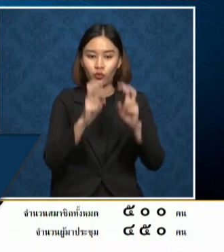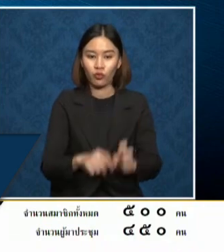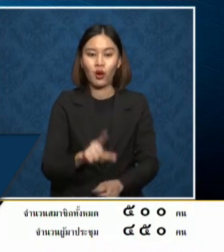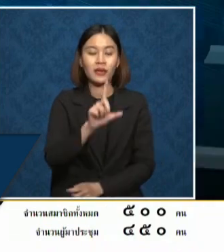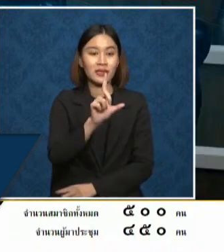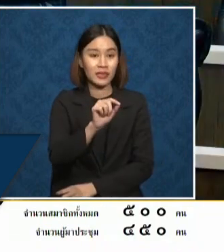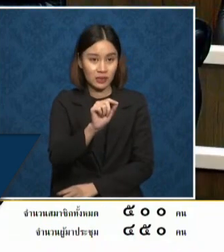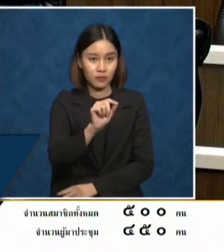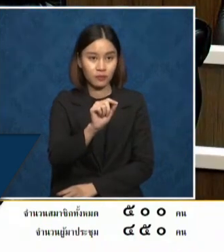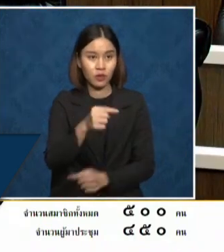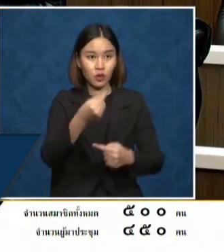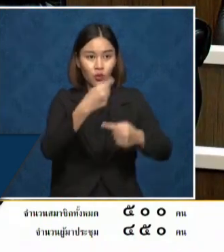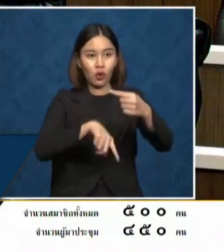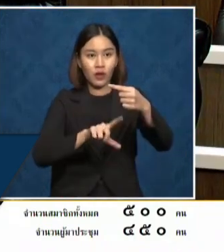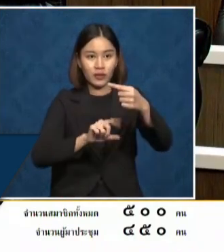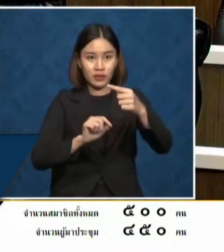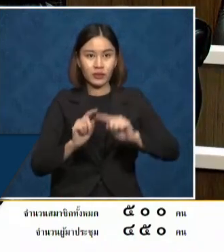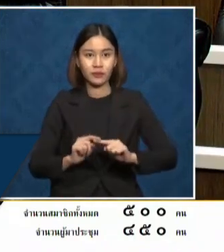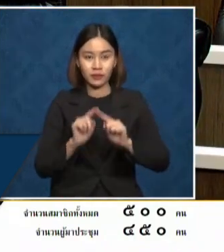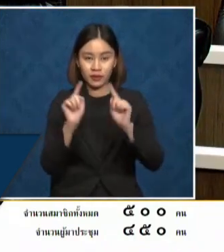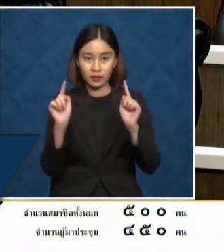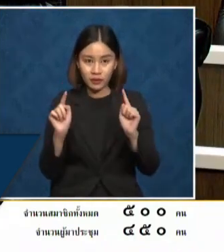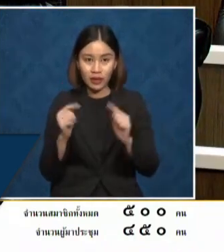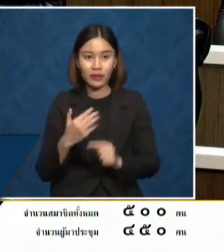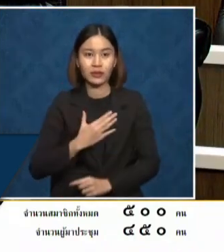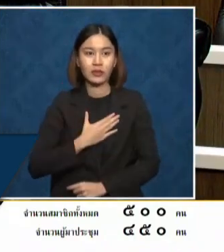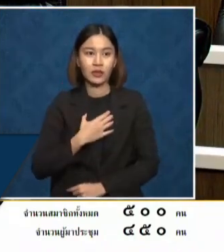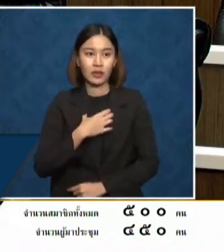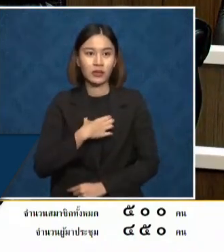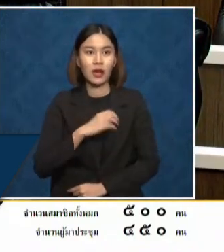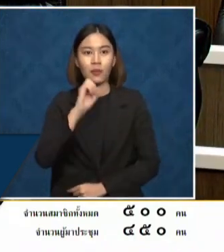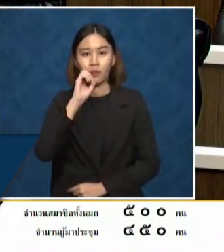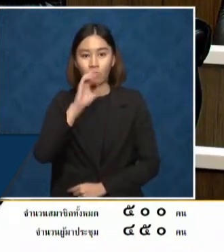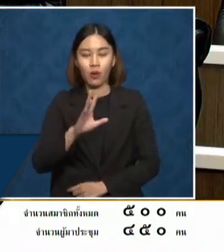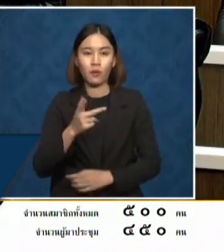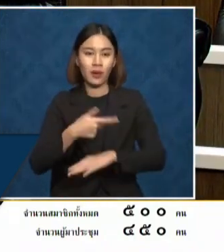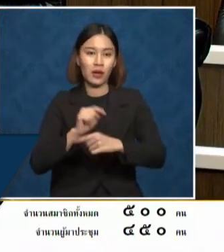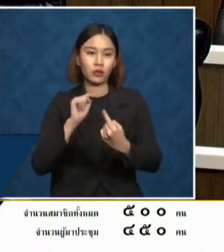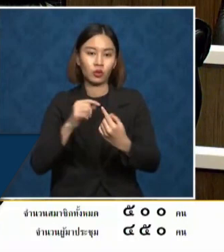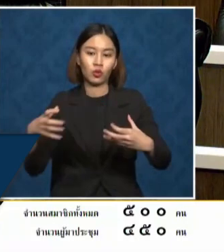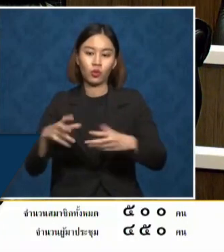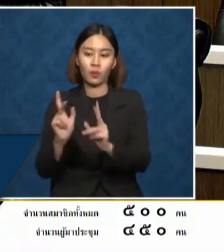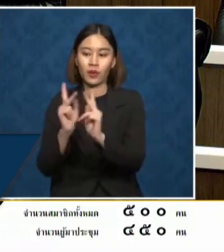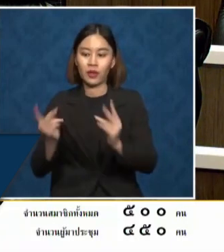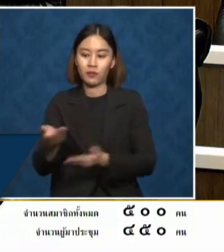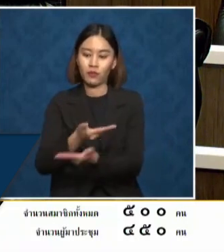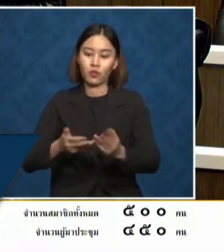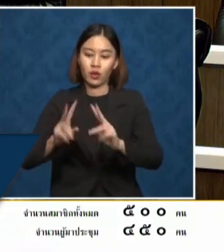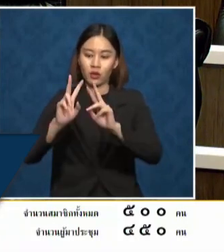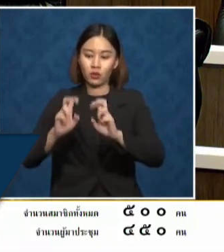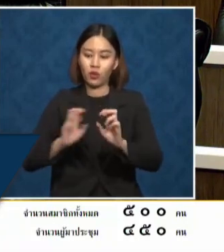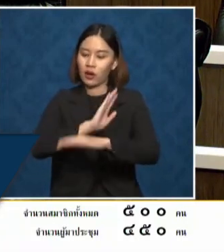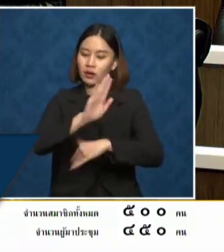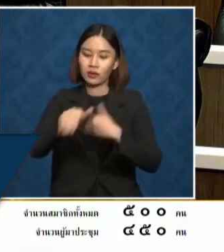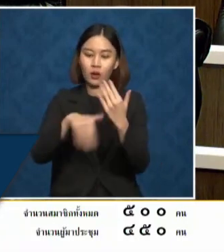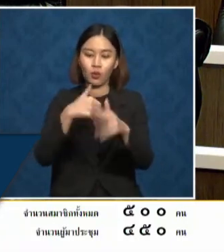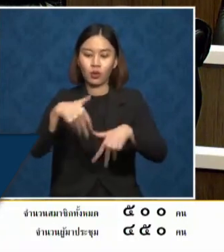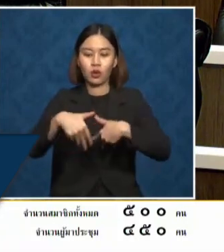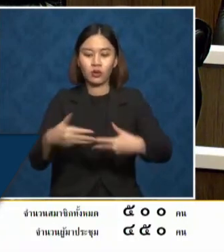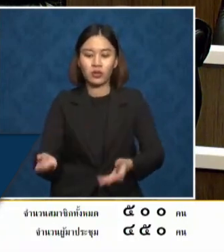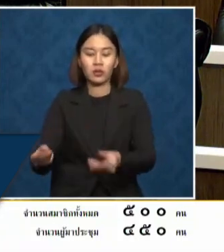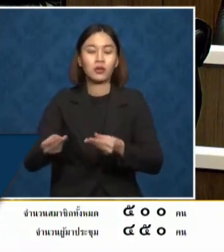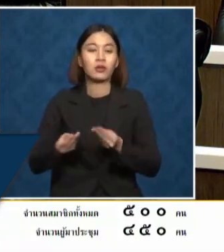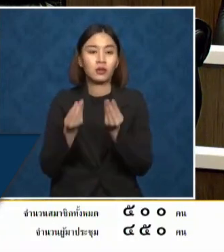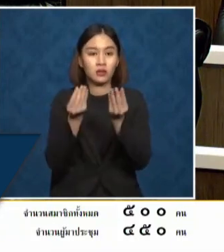1ครั้งแต่สิ่งที่ฉันอยากจะเรียนท่านประธานไปยังคณะกรรมการกลั่นกองนะคะว่าทุกเรื่องที่ท้องถิ่นส่ง